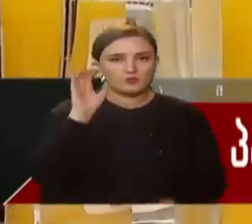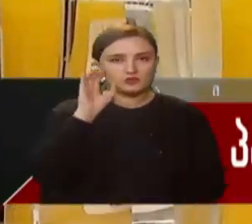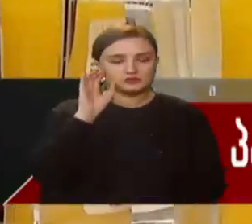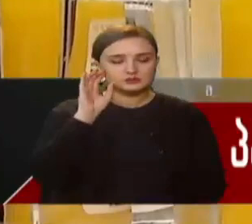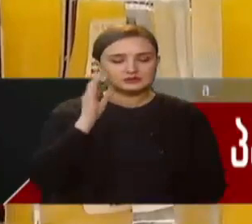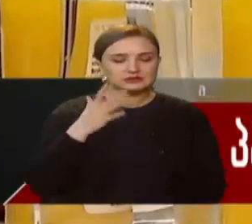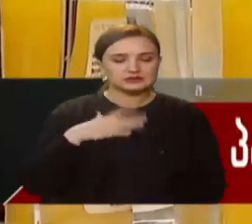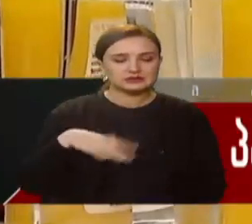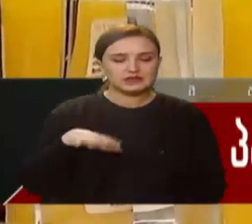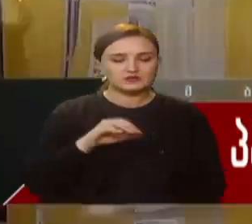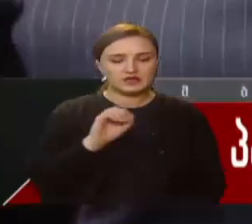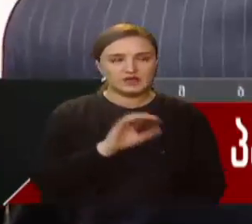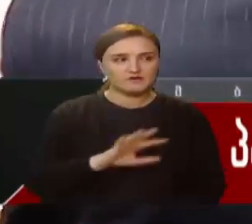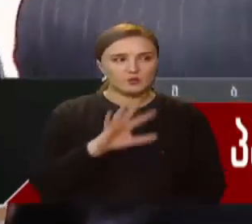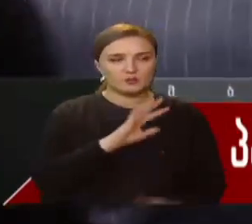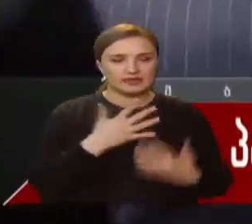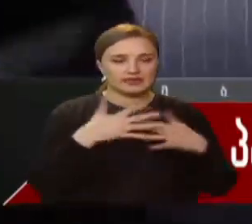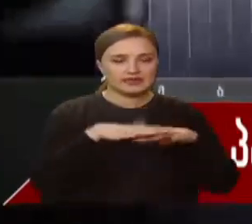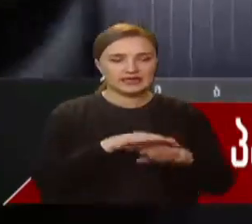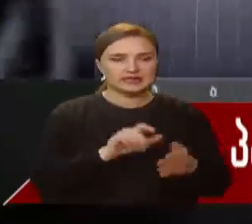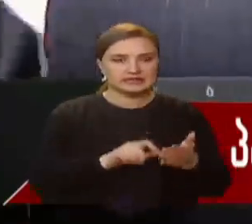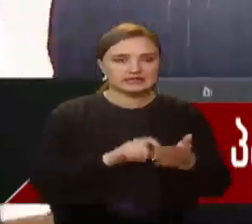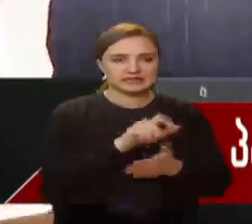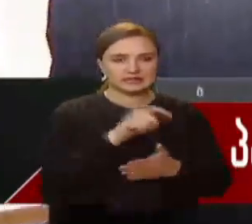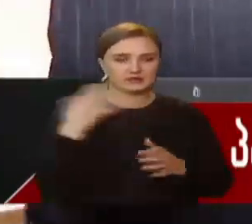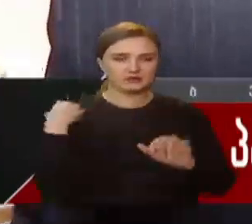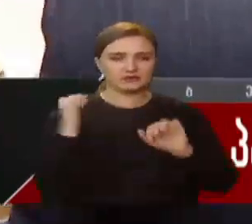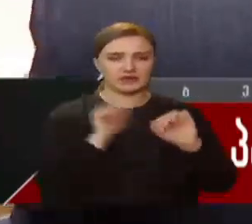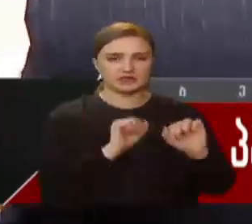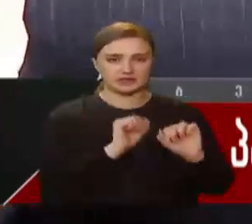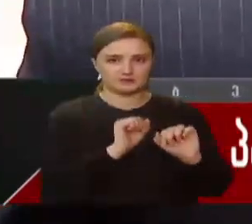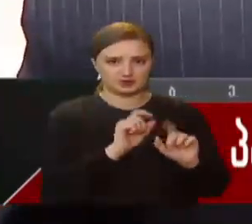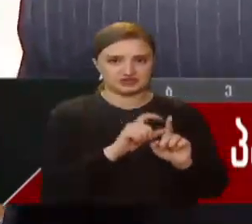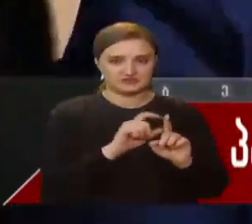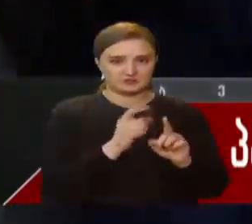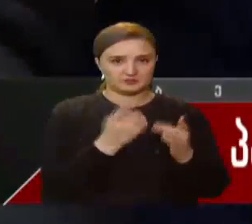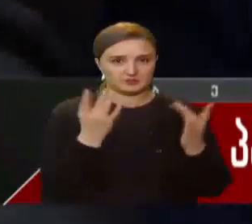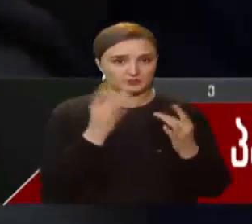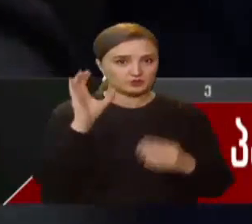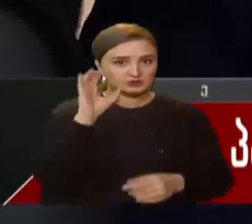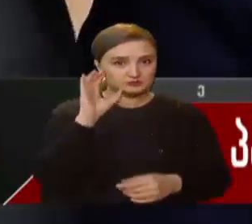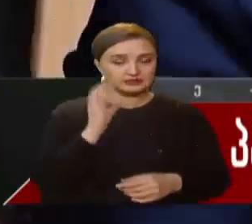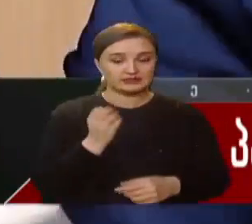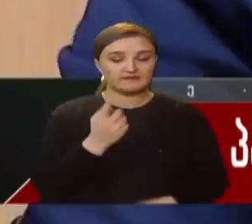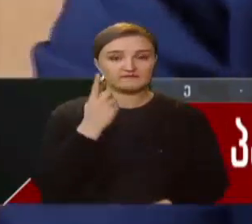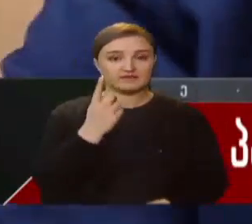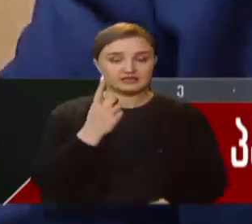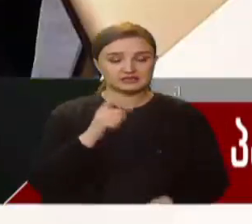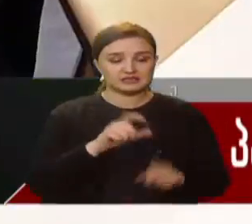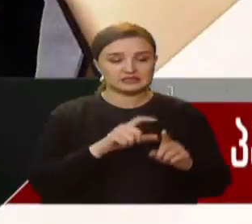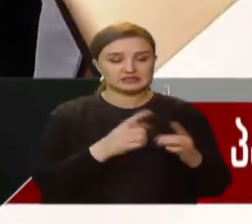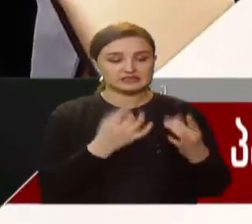საქართველოს ევროკავშირში ინტეგრაციის გზის მიმართულებით მხარდამჭერი გზავნილები, ასევე კიდევ ერთი გზავნილი, რომელიც ქართულმა